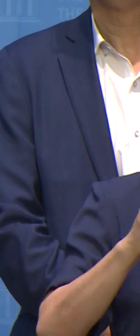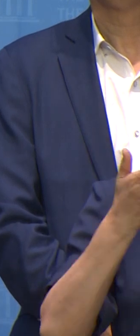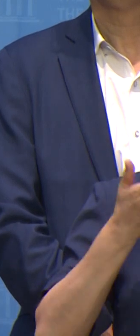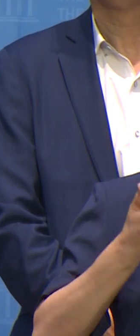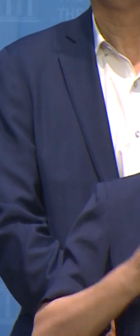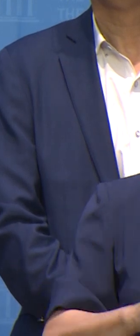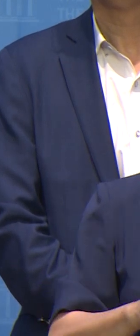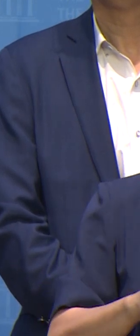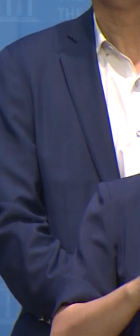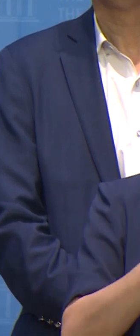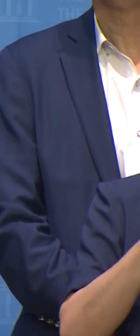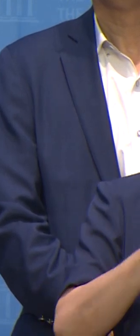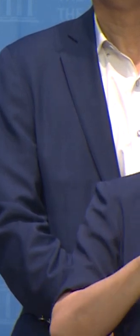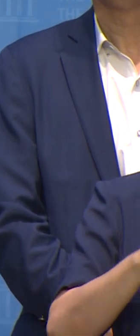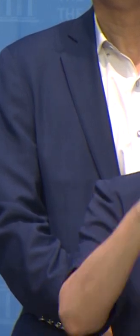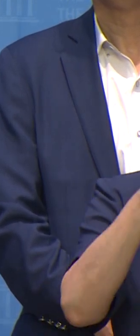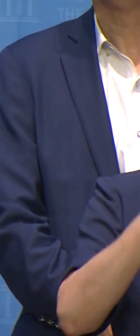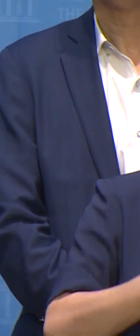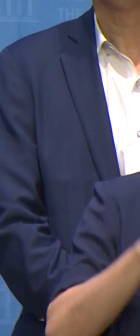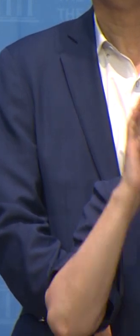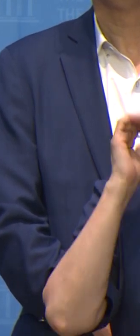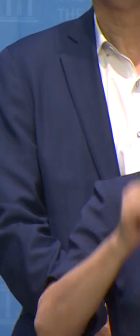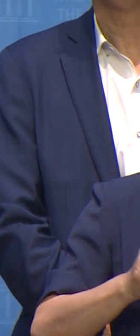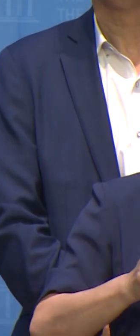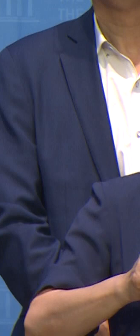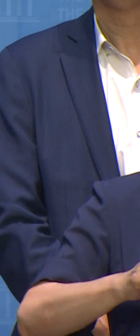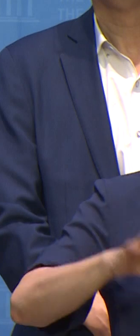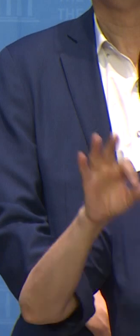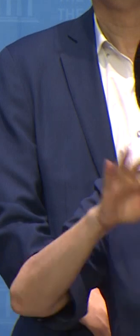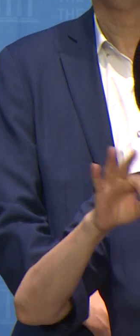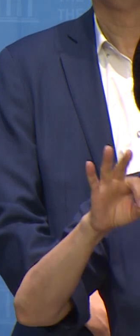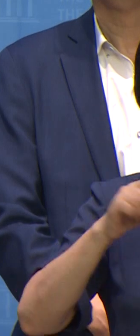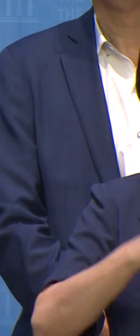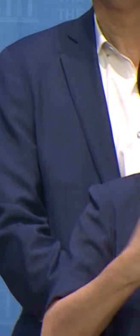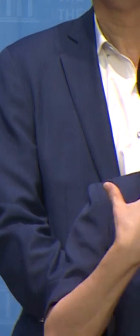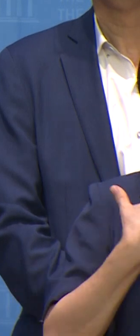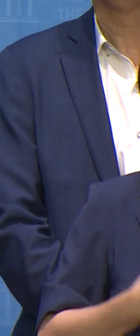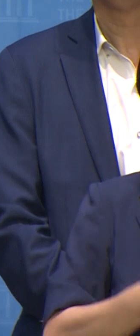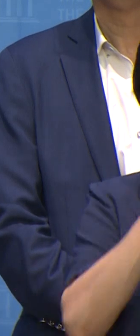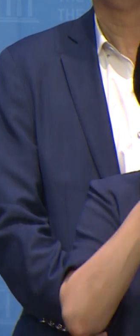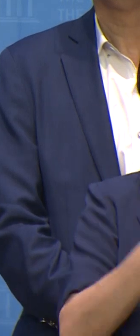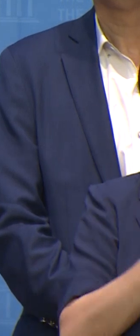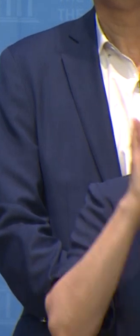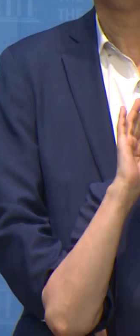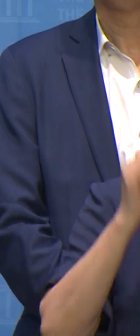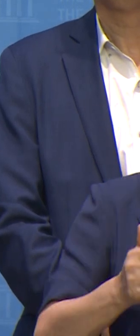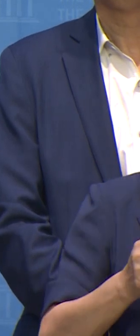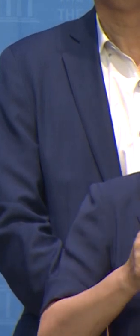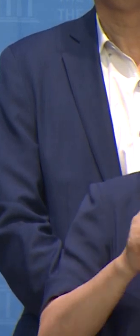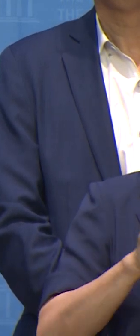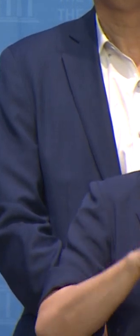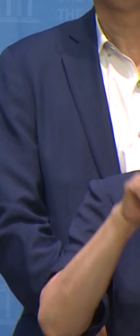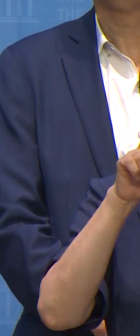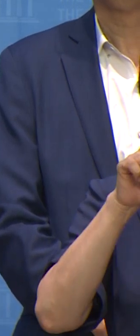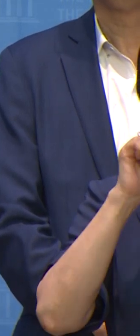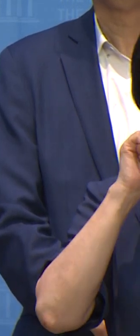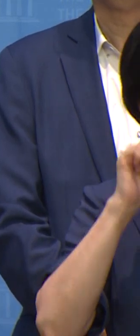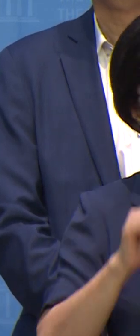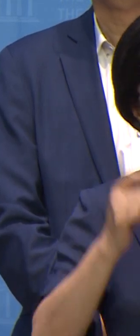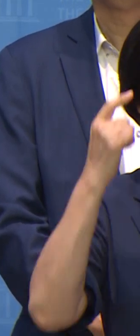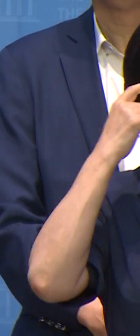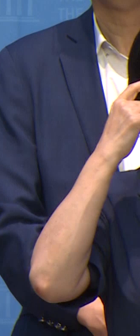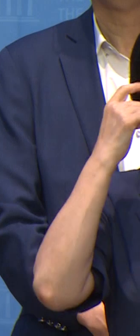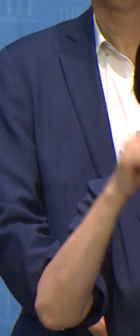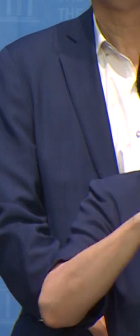의원들은 윤 대통령의 저급한 인식에 깊은 실망과 함께 대통령의 편협한